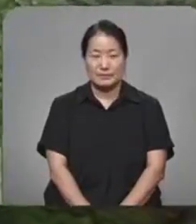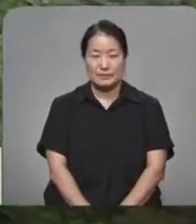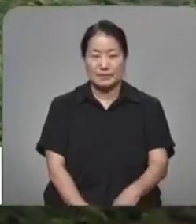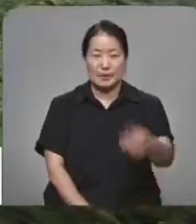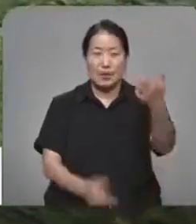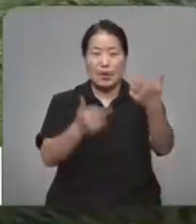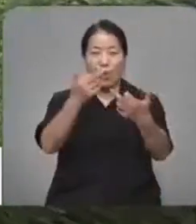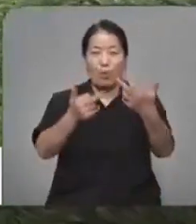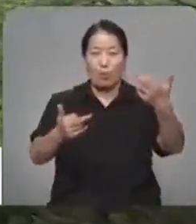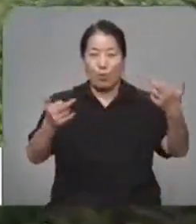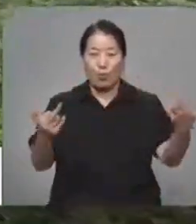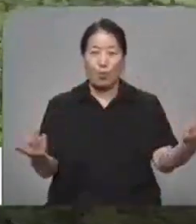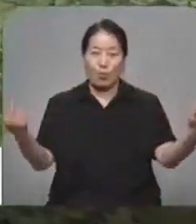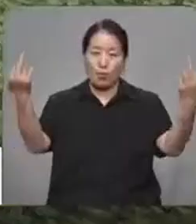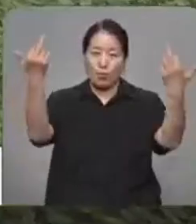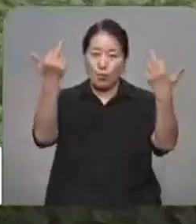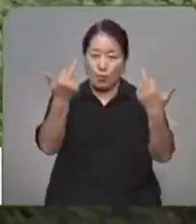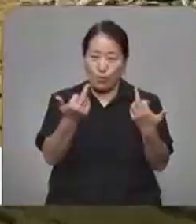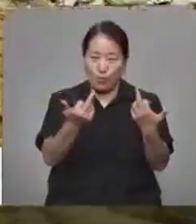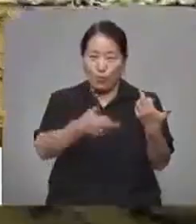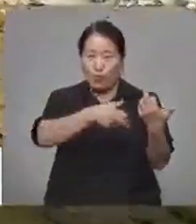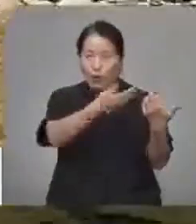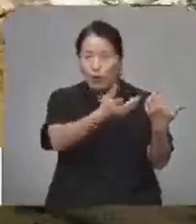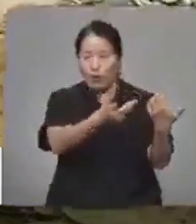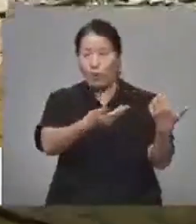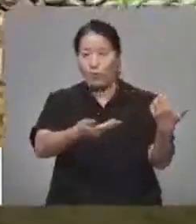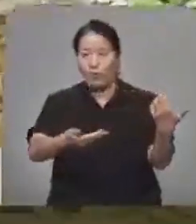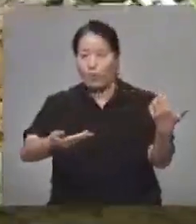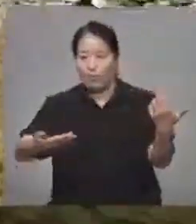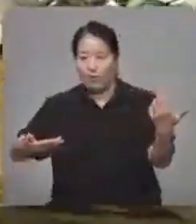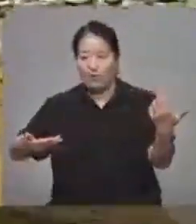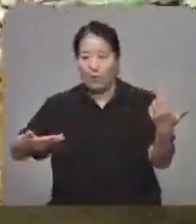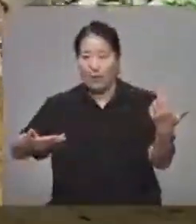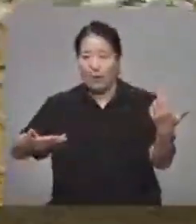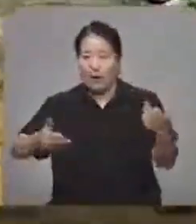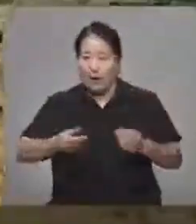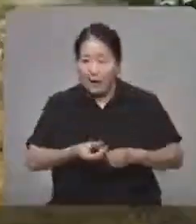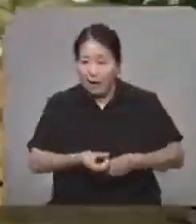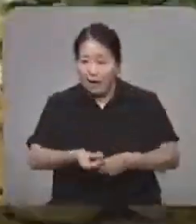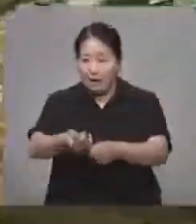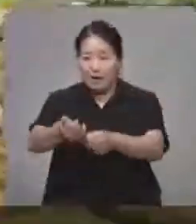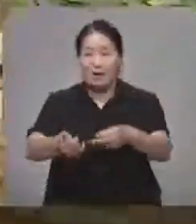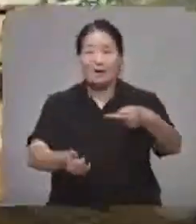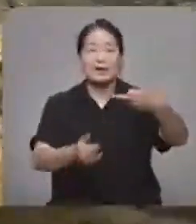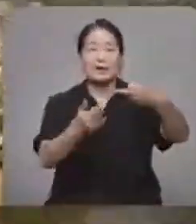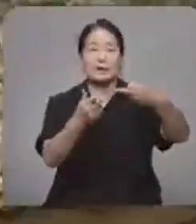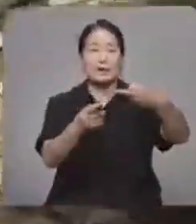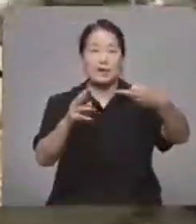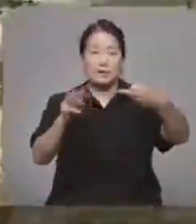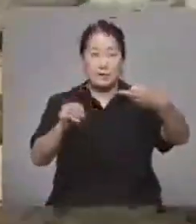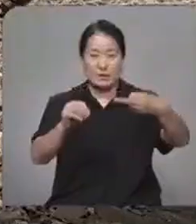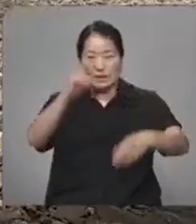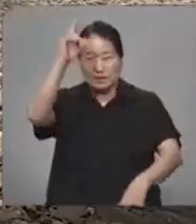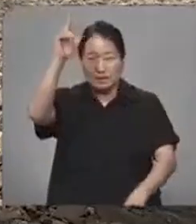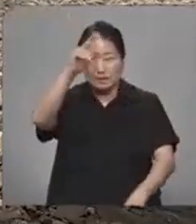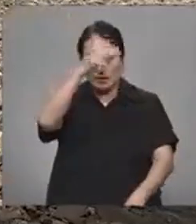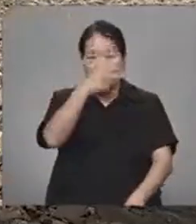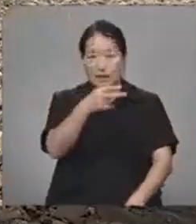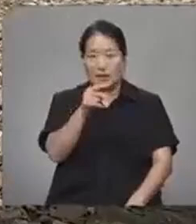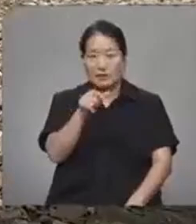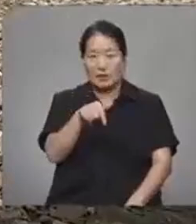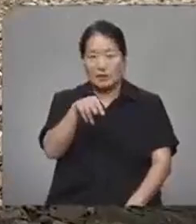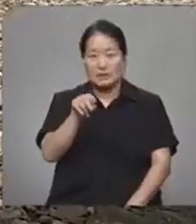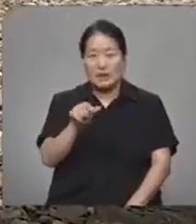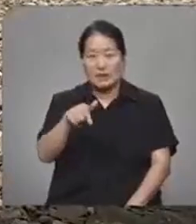첩첩 산중 골짜기를 따라 계곡물이 굽이쳐 흐릅니다. 길이가 12km에 이르는 정선군 덕산기